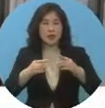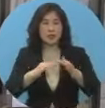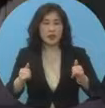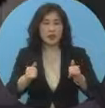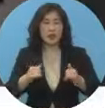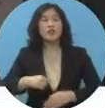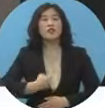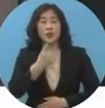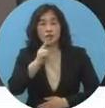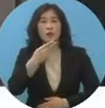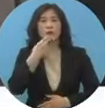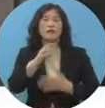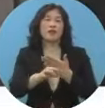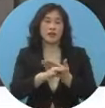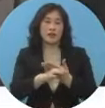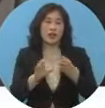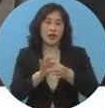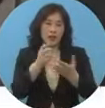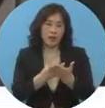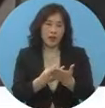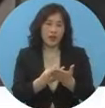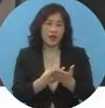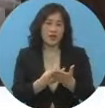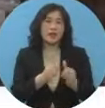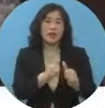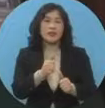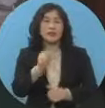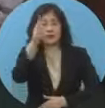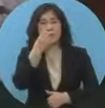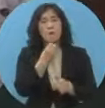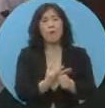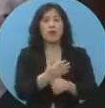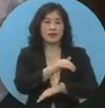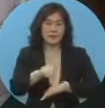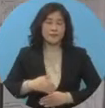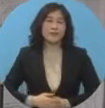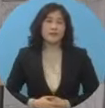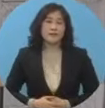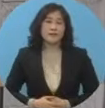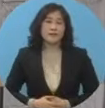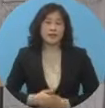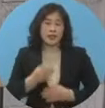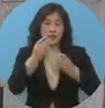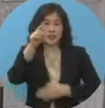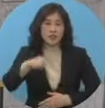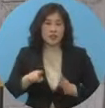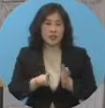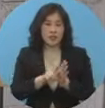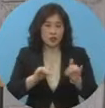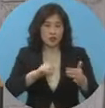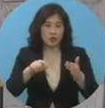신고하지 않을 경우 관련법에 따라 고발 조치할 계획입니다 또 신천지 교인 가운데